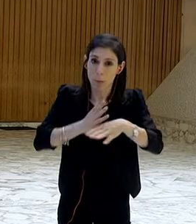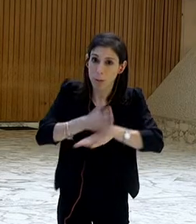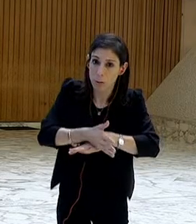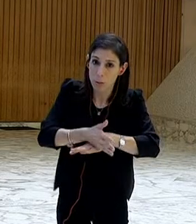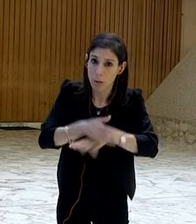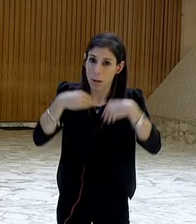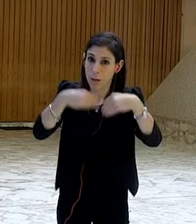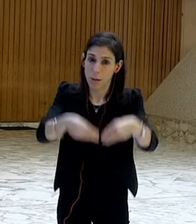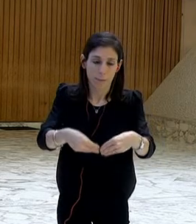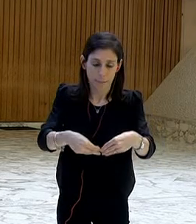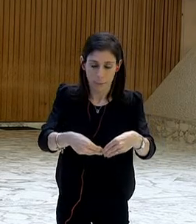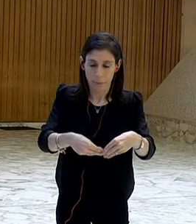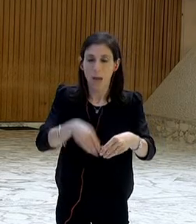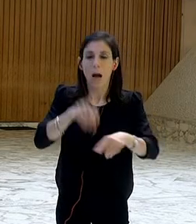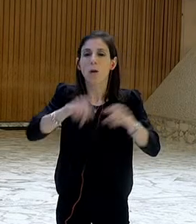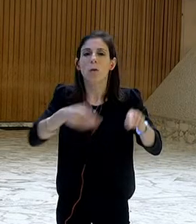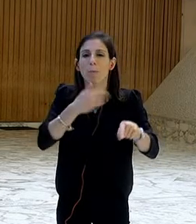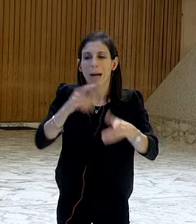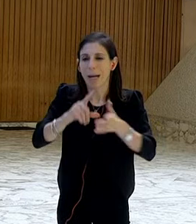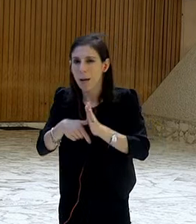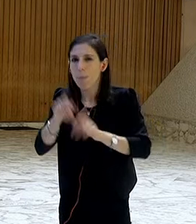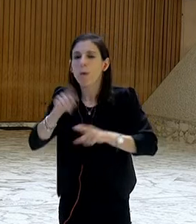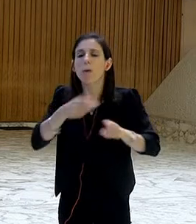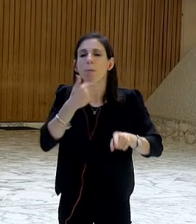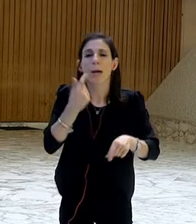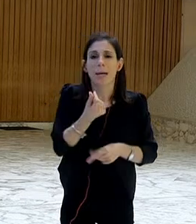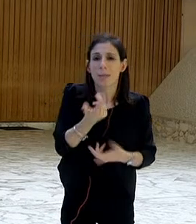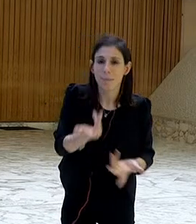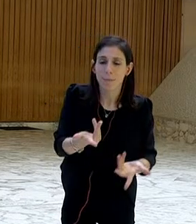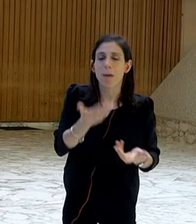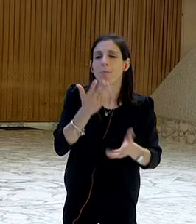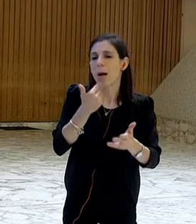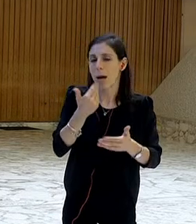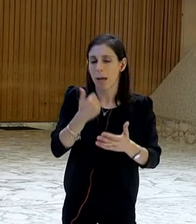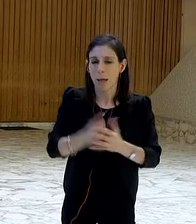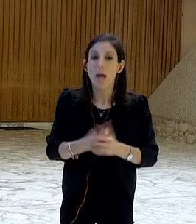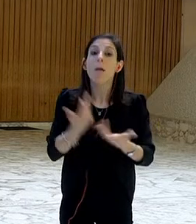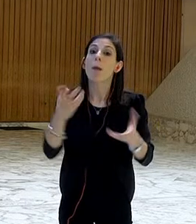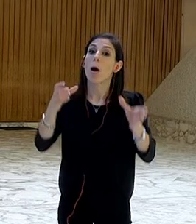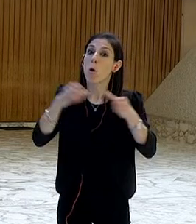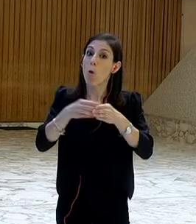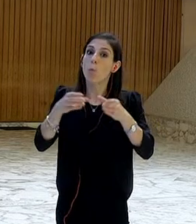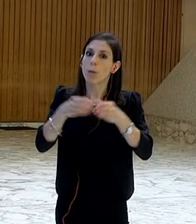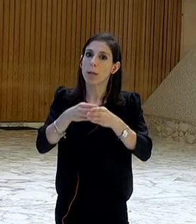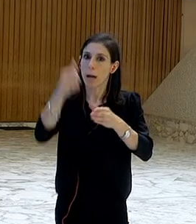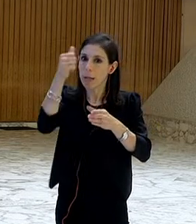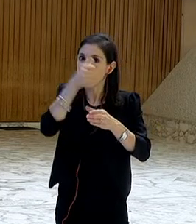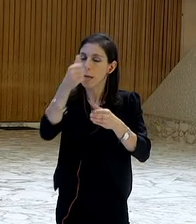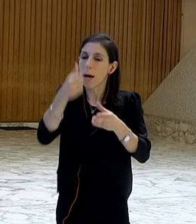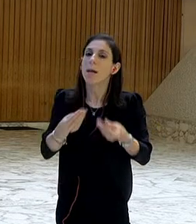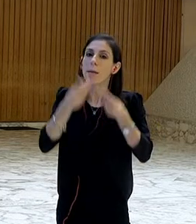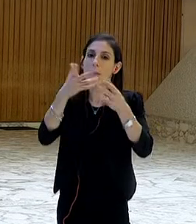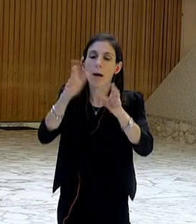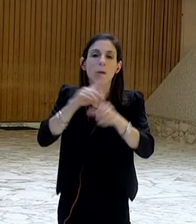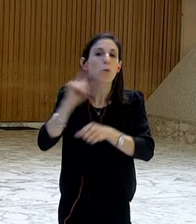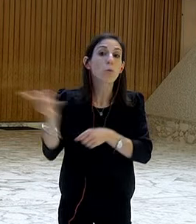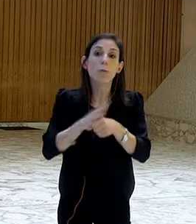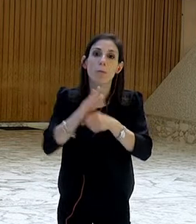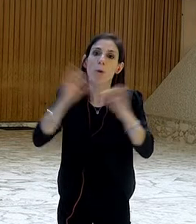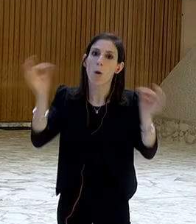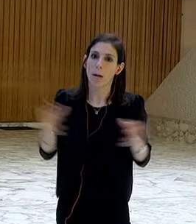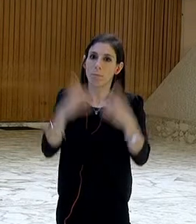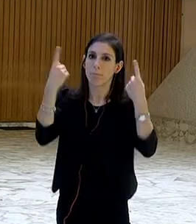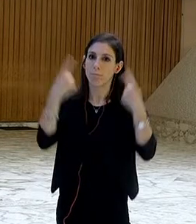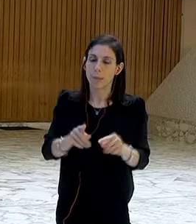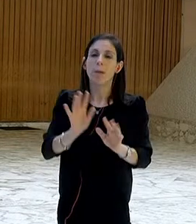temps. La communauté leur donne cette opportunité, cependant, la formation doit être donnée par une personne